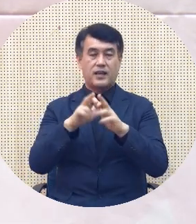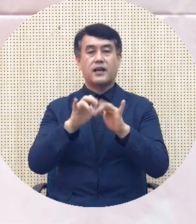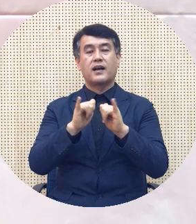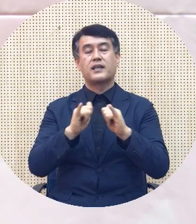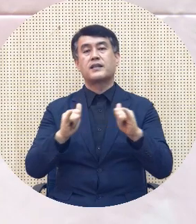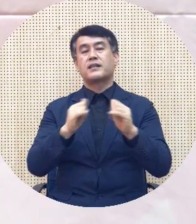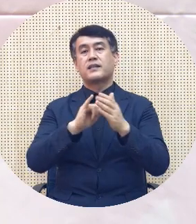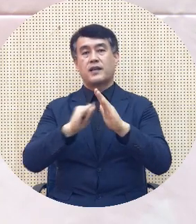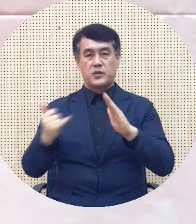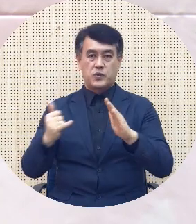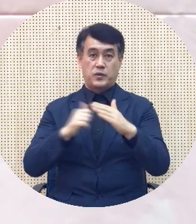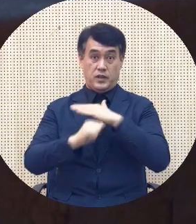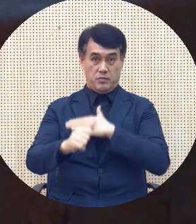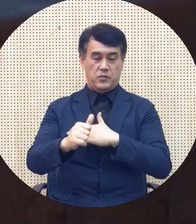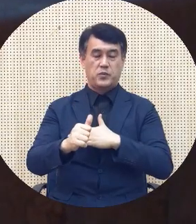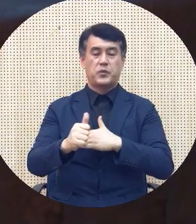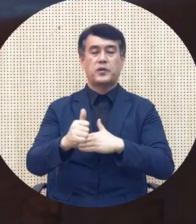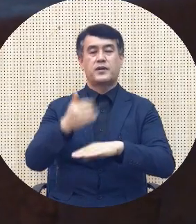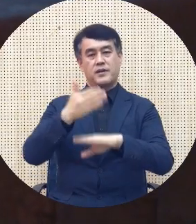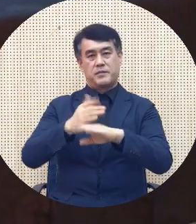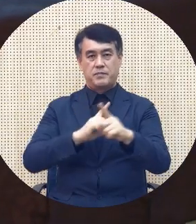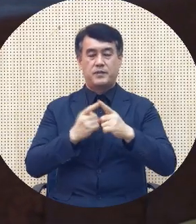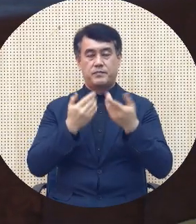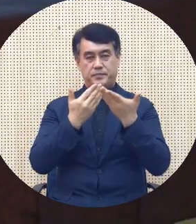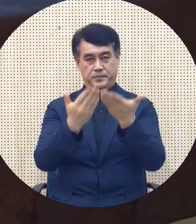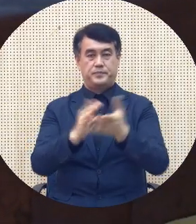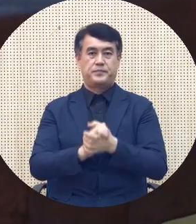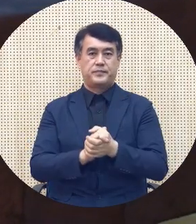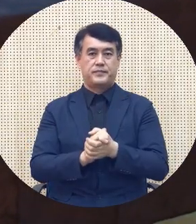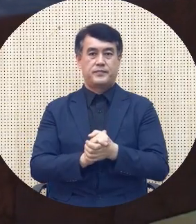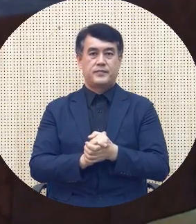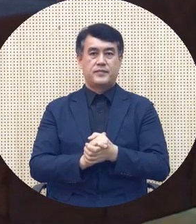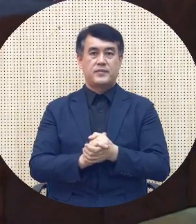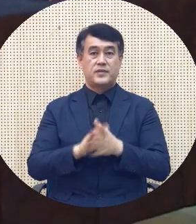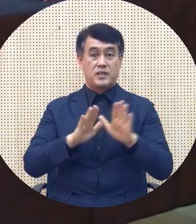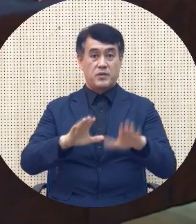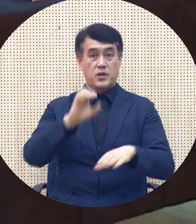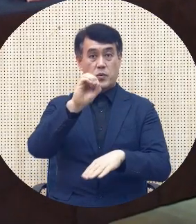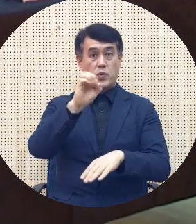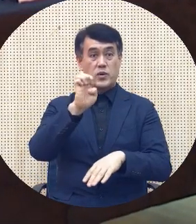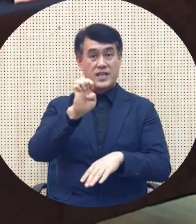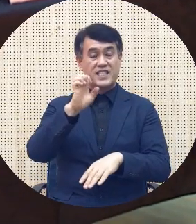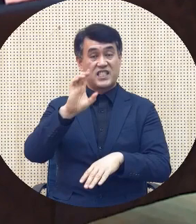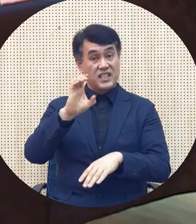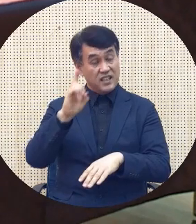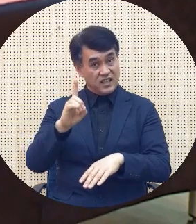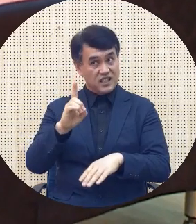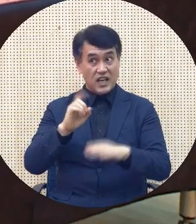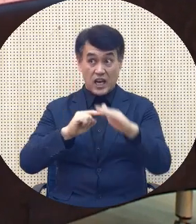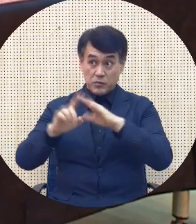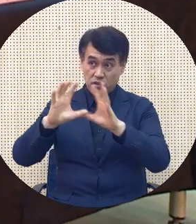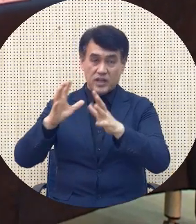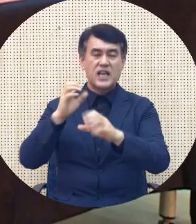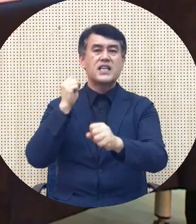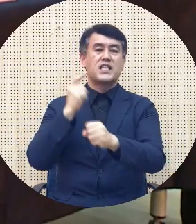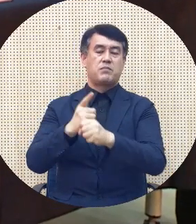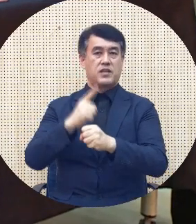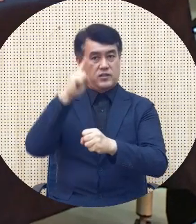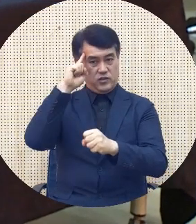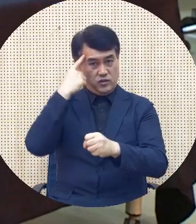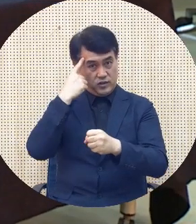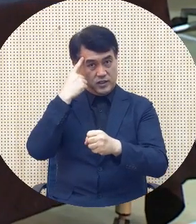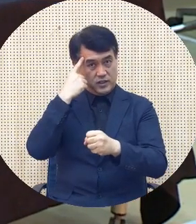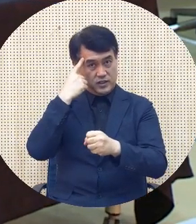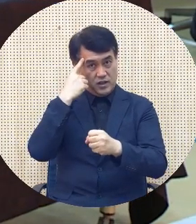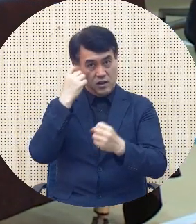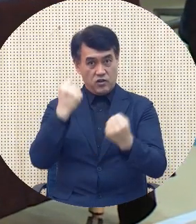마음을 표하는 바입니다. 이런 차원에서 OECD 선진국은 이미 정신건강 관련 국가